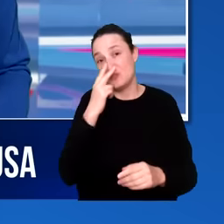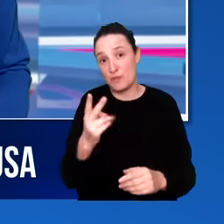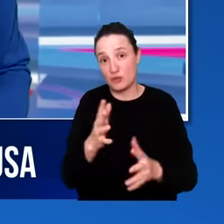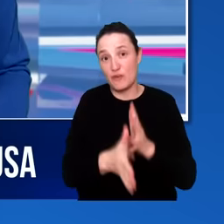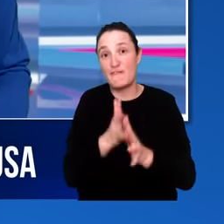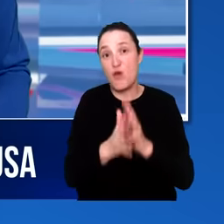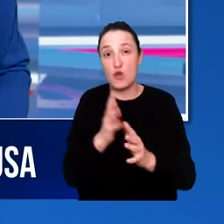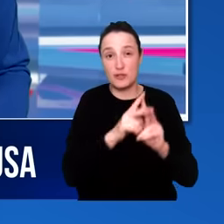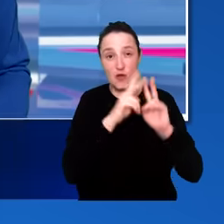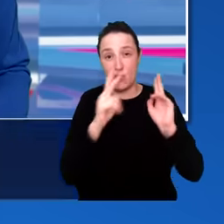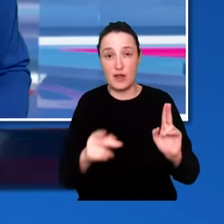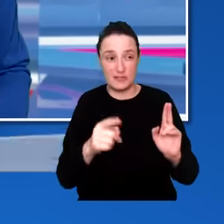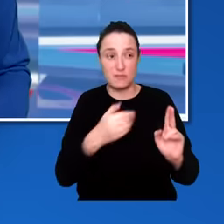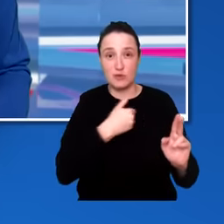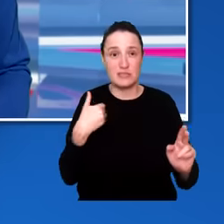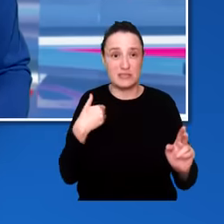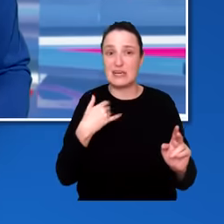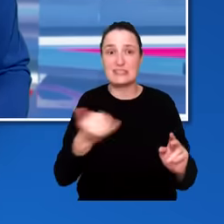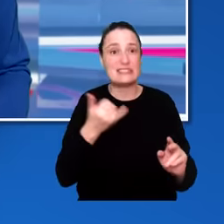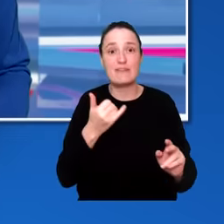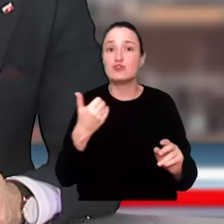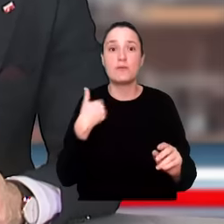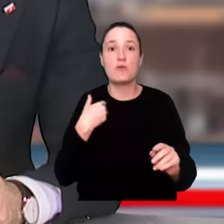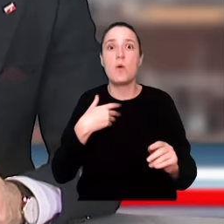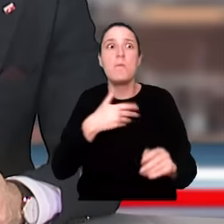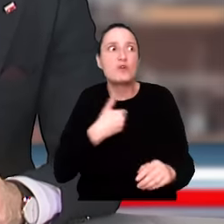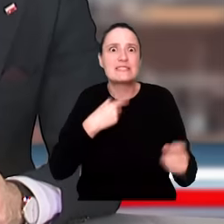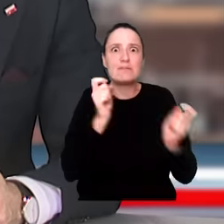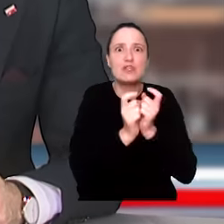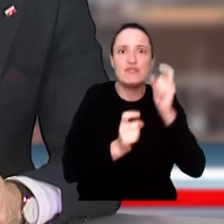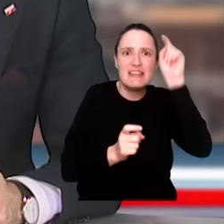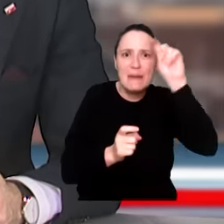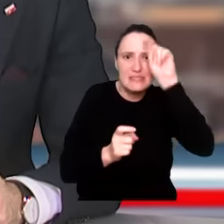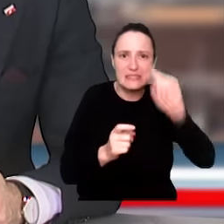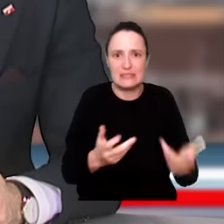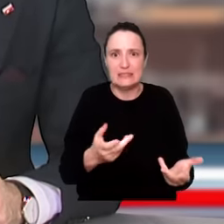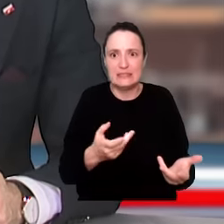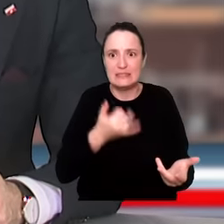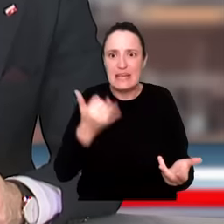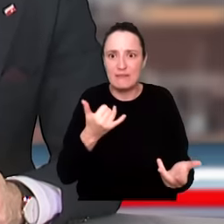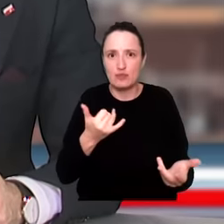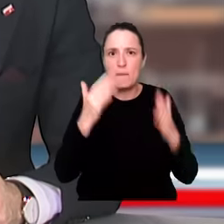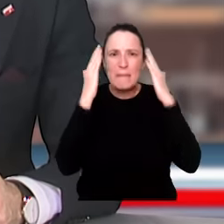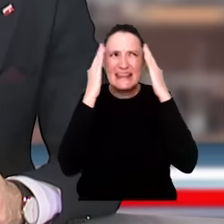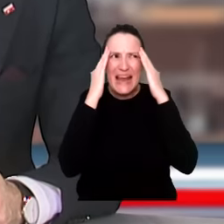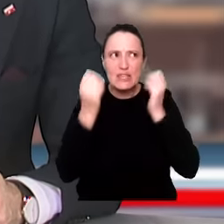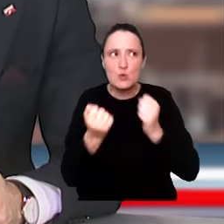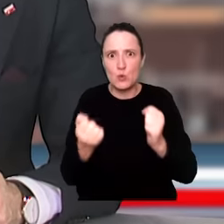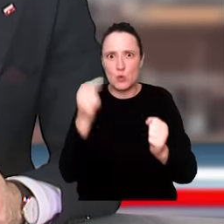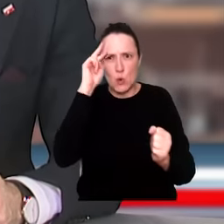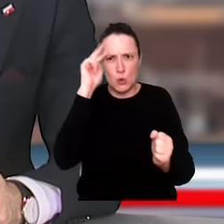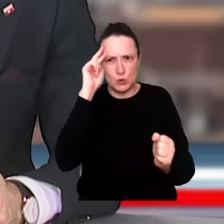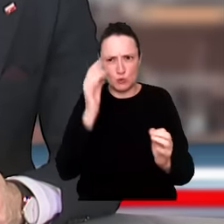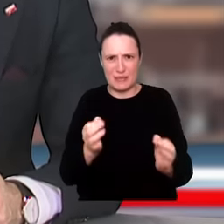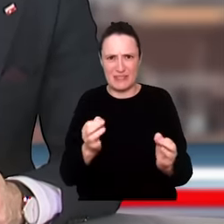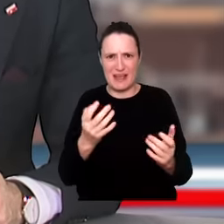wieków Polski to były zawsze wojny w konfrontacji Polski z Niemcami. Więc jakby mentalnie jest niezwykle trudno zrozumieć logikę,